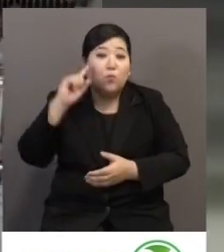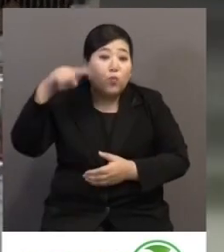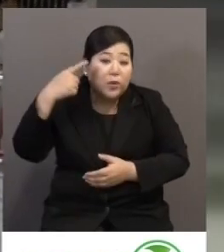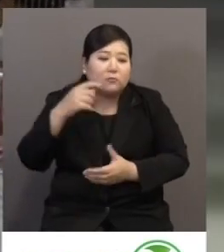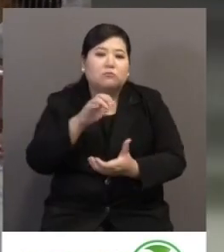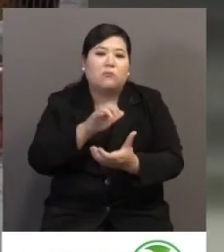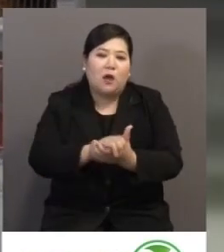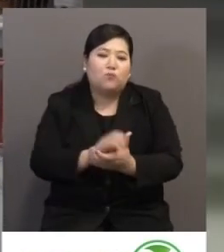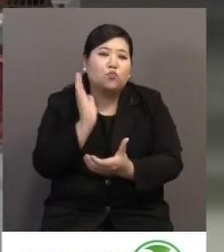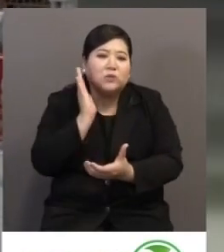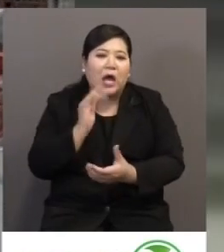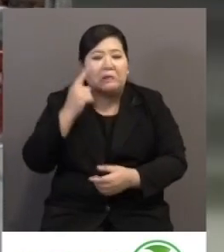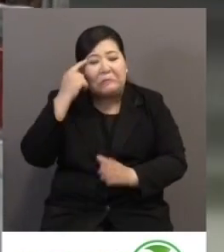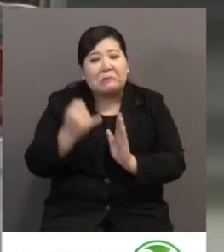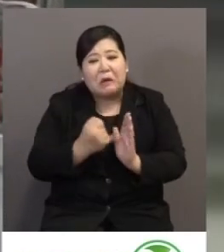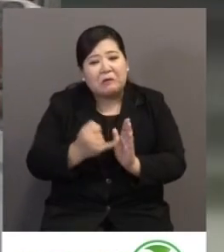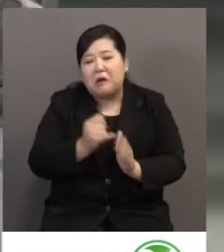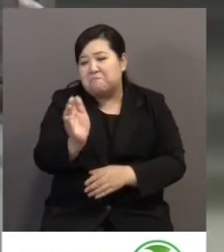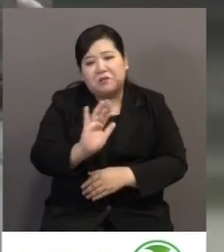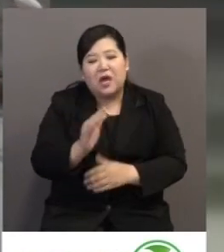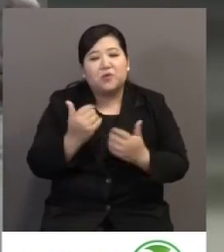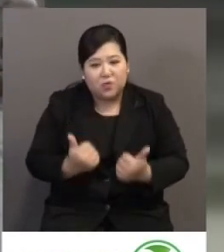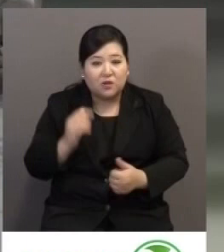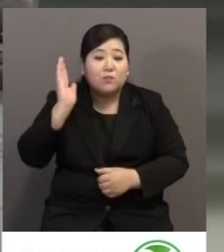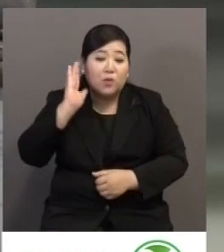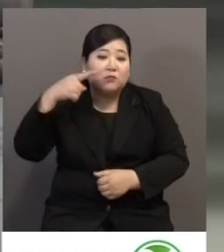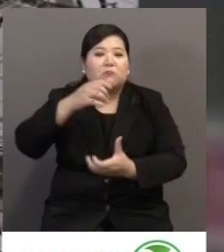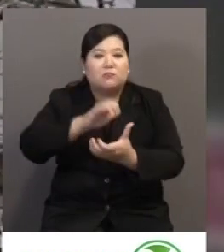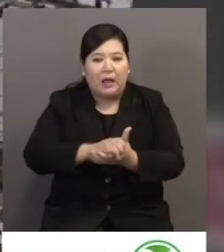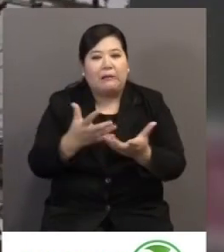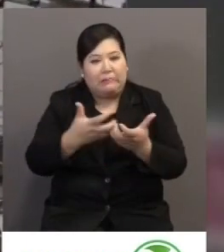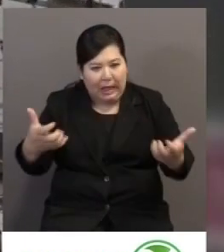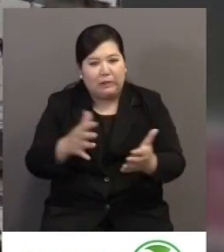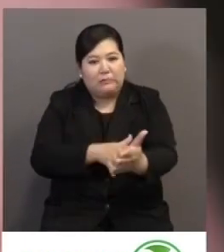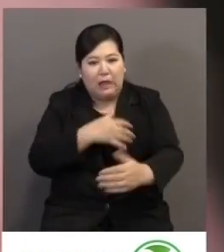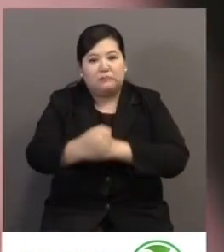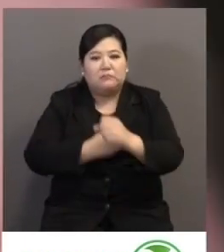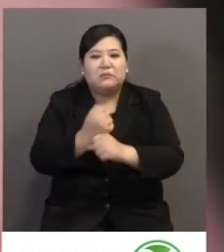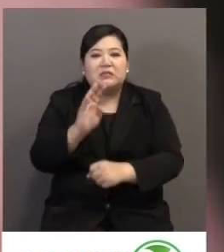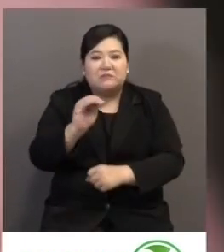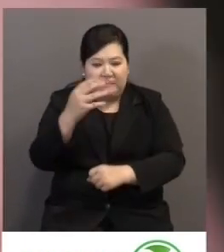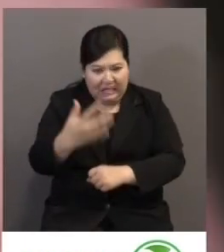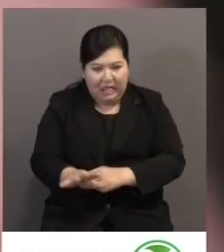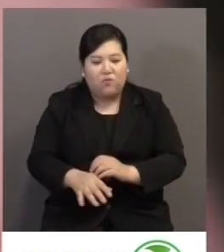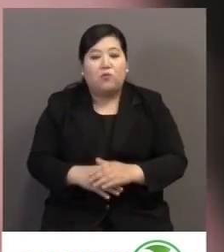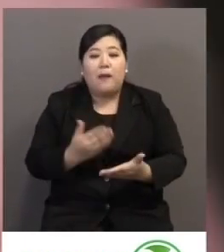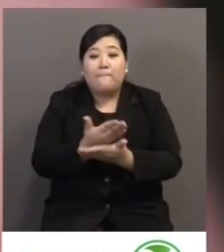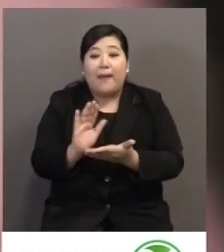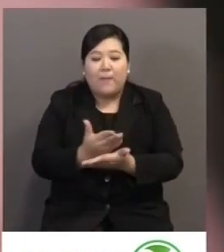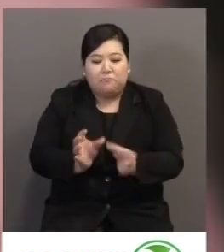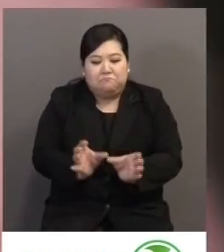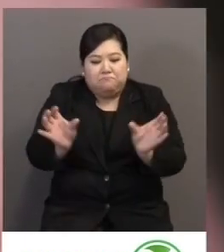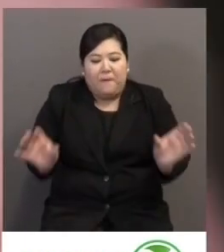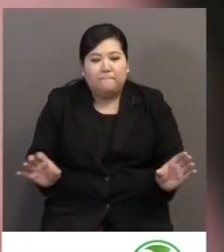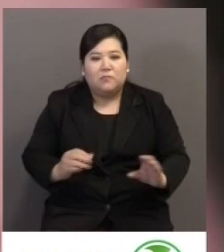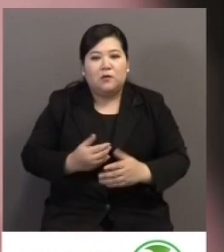องค่ะบอกว่าไม่ง่ายเหมือนทำธุรกิจและตอนนี้ยุติสถานภาพสมรสไปกว่า40ปีเรียบร้อยแล้วมีการแบ่งสมบัติให้กับฝ่ายช